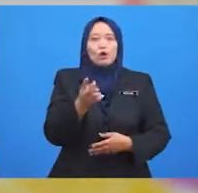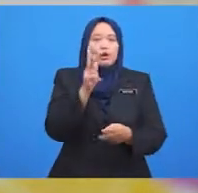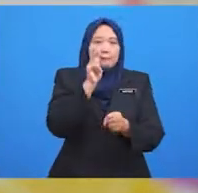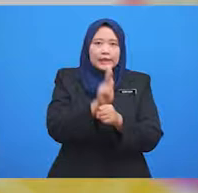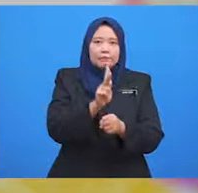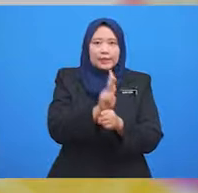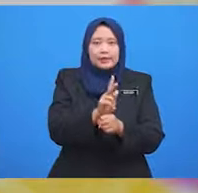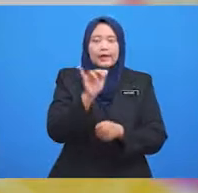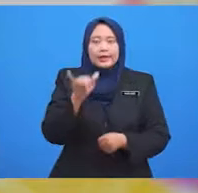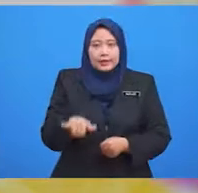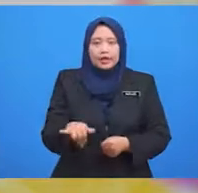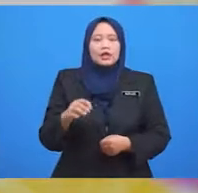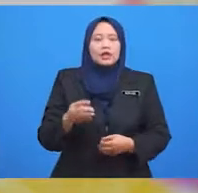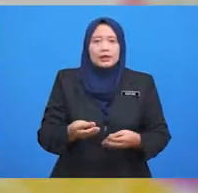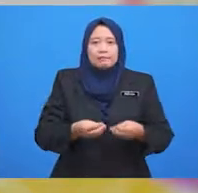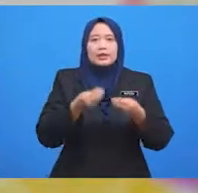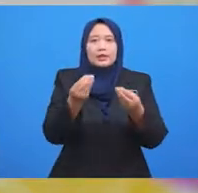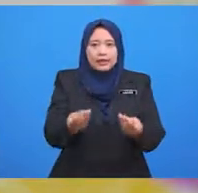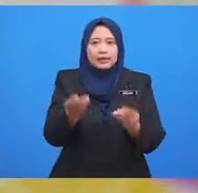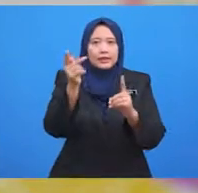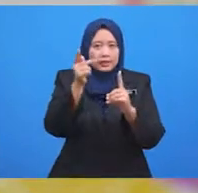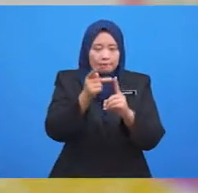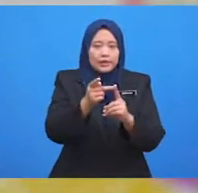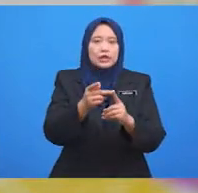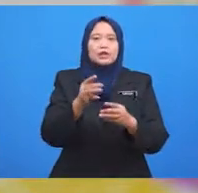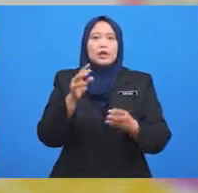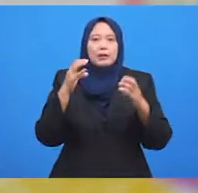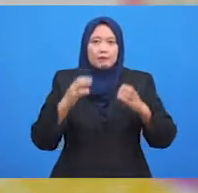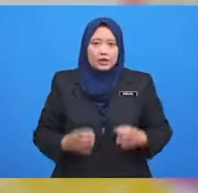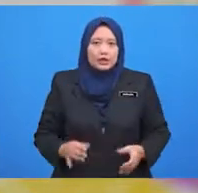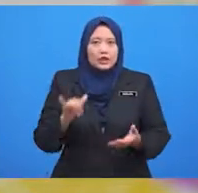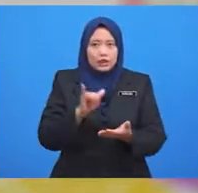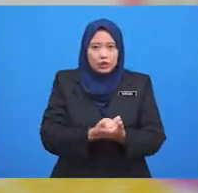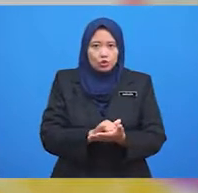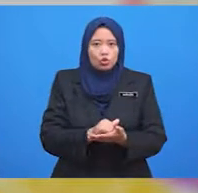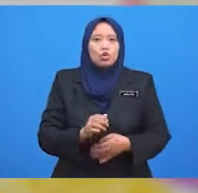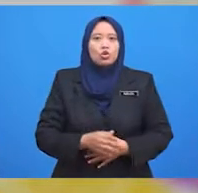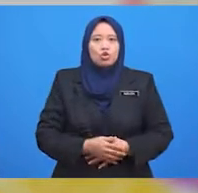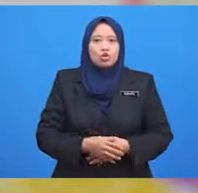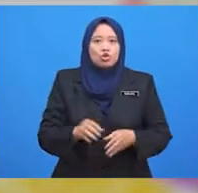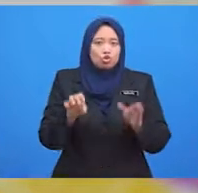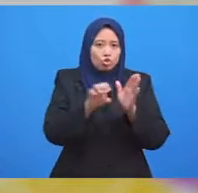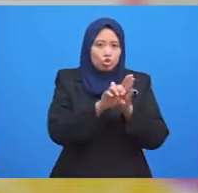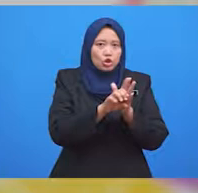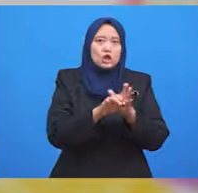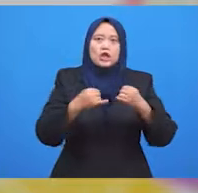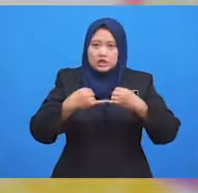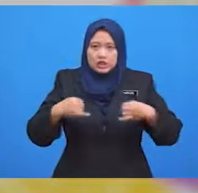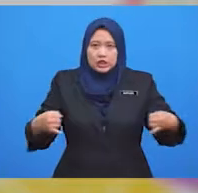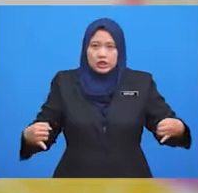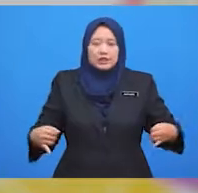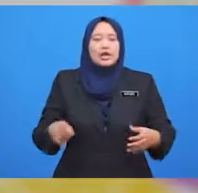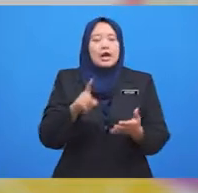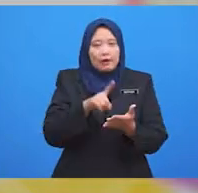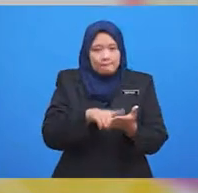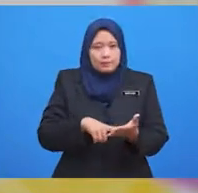brosur pakej rawatan antara jenis-jenis rawatan badan yang ditawarkan di salon. Scrub,